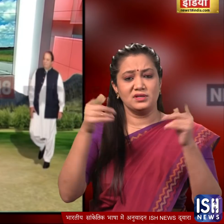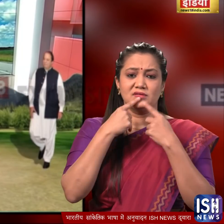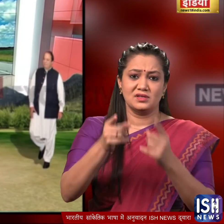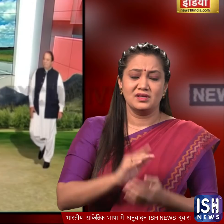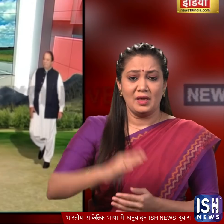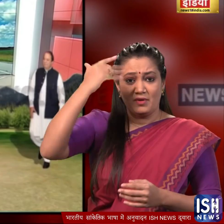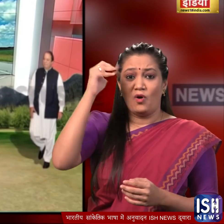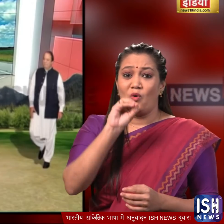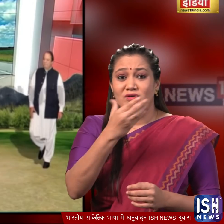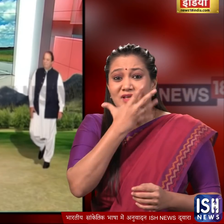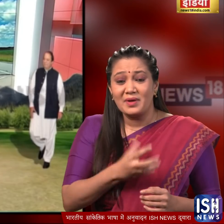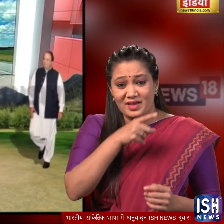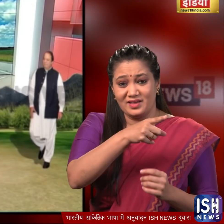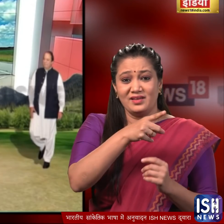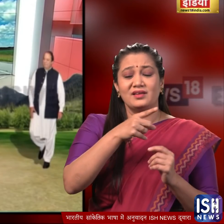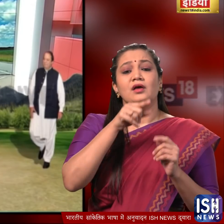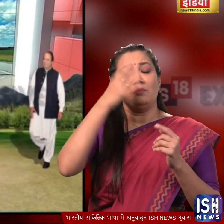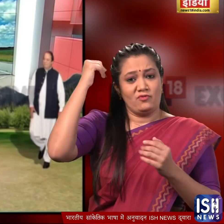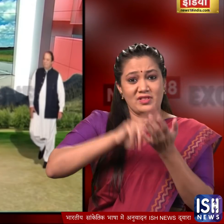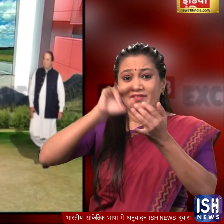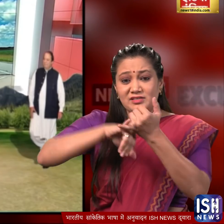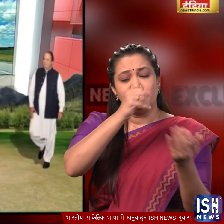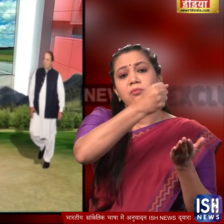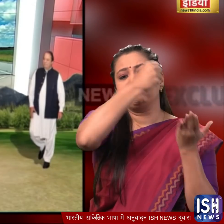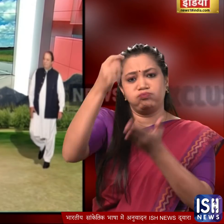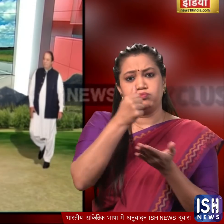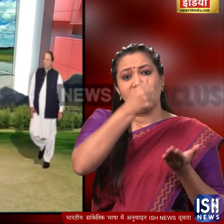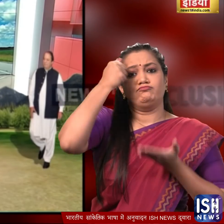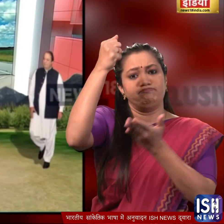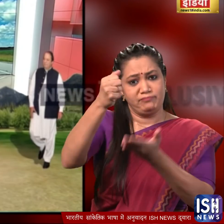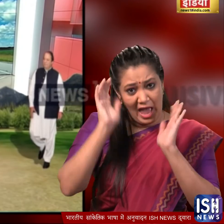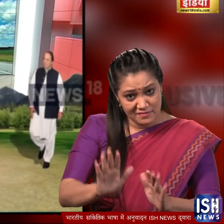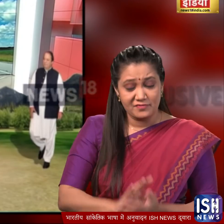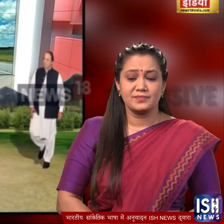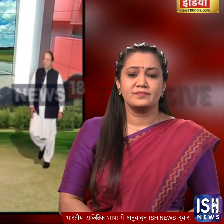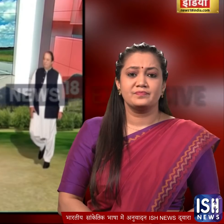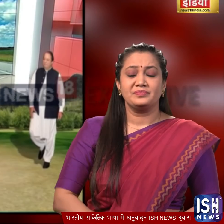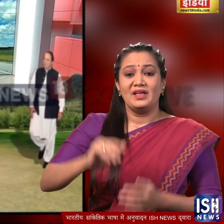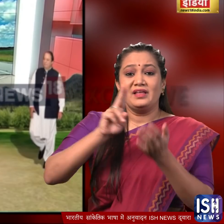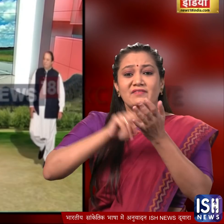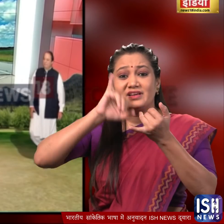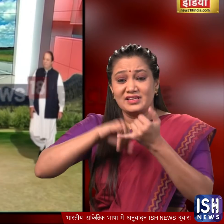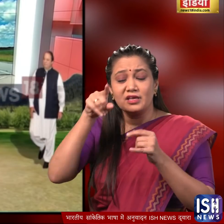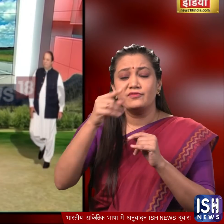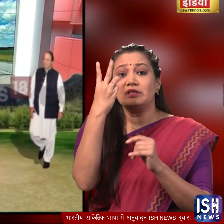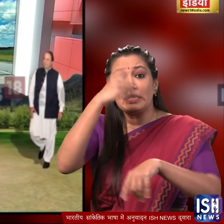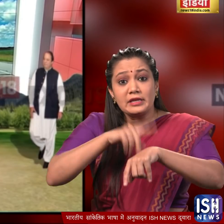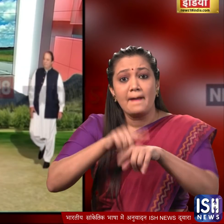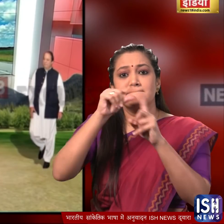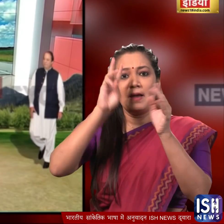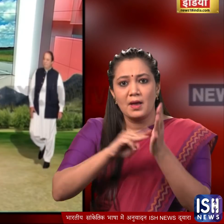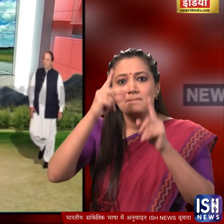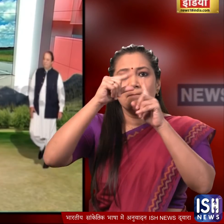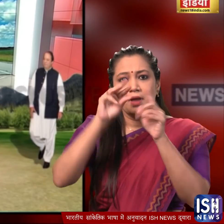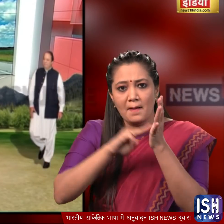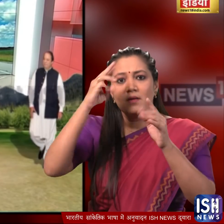बताया कि आतंकी लादेन पाकिस्तान के पूर्व प्रधानमंत्री नवाज शरीफ को फंडिंग करता था। नवाज शरीफ 3 बार पाकिस्तान के